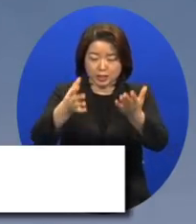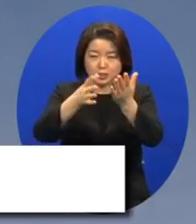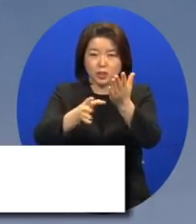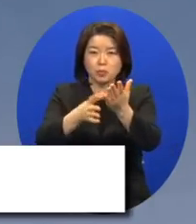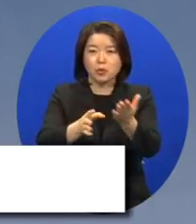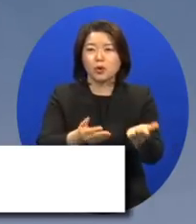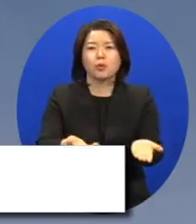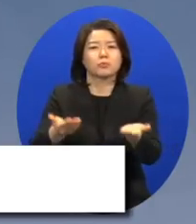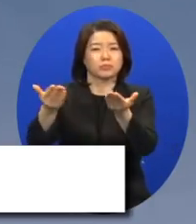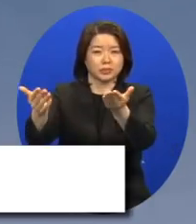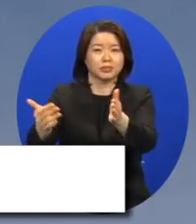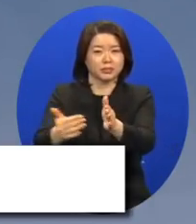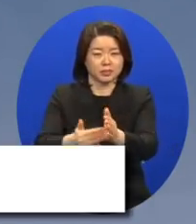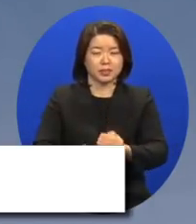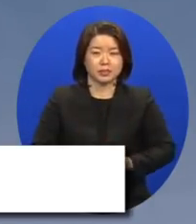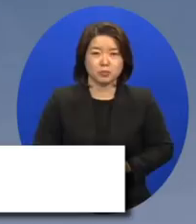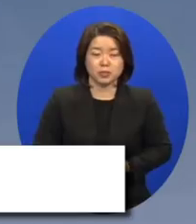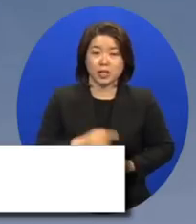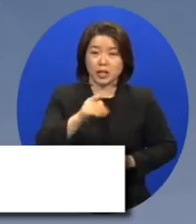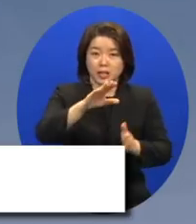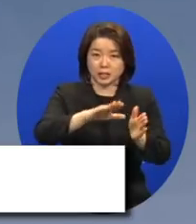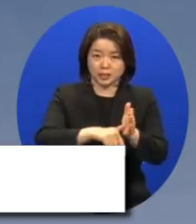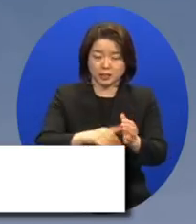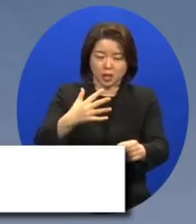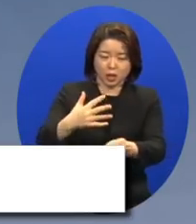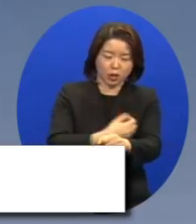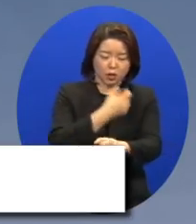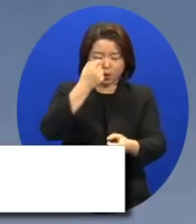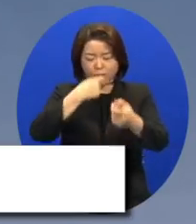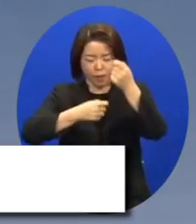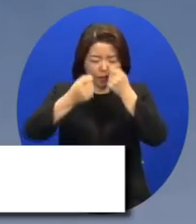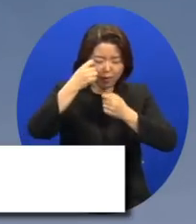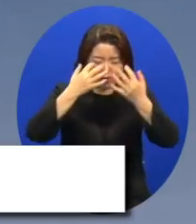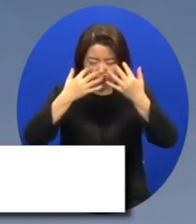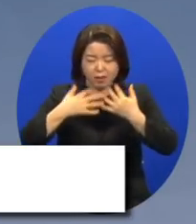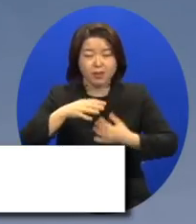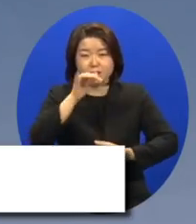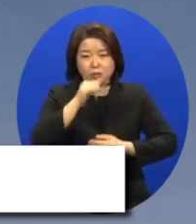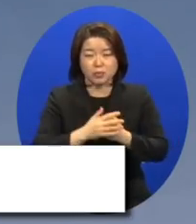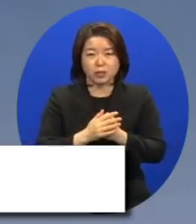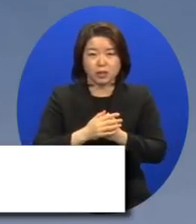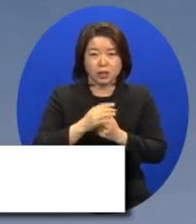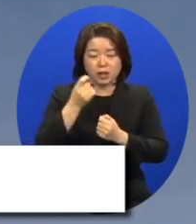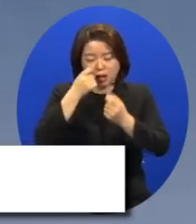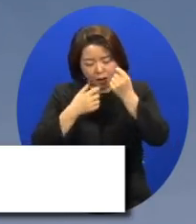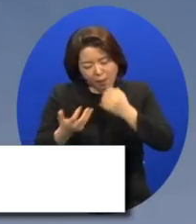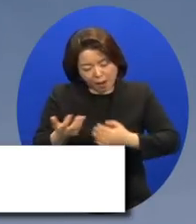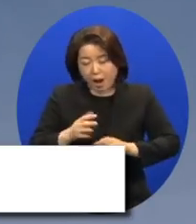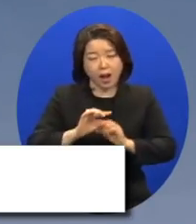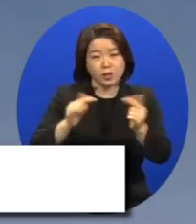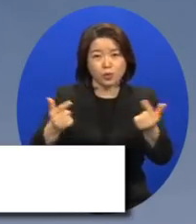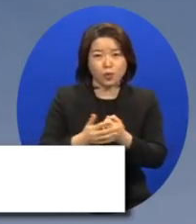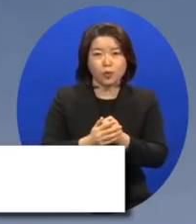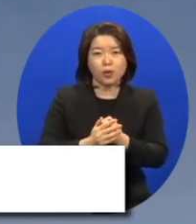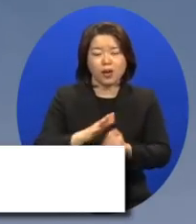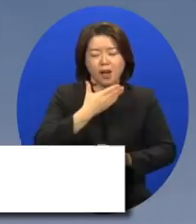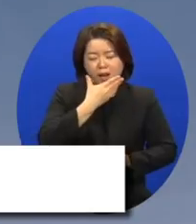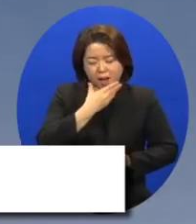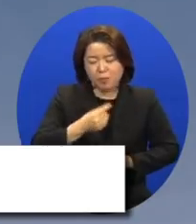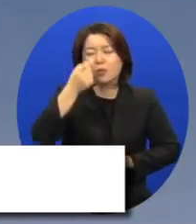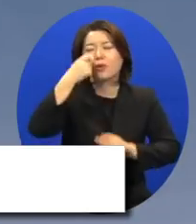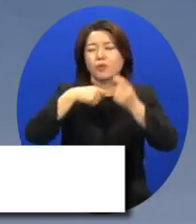바쳤습니다 그때 엄청 울었습니다 슬퍼서 온 거 아닙니다 너무 행복해서